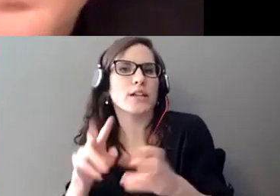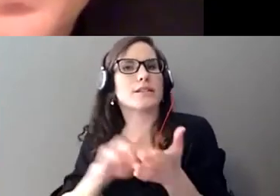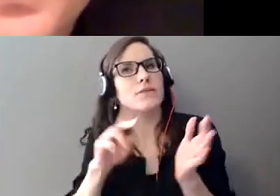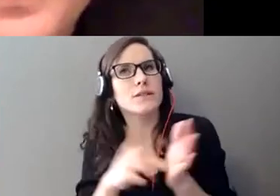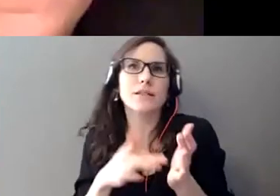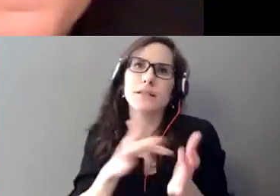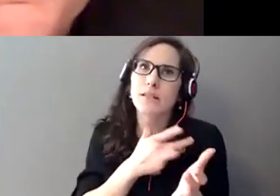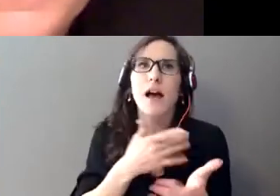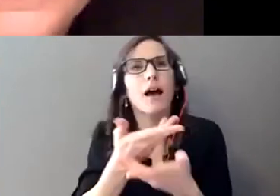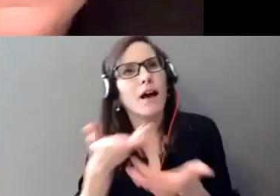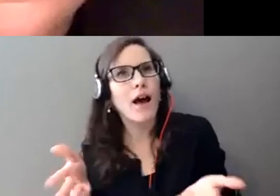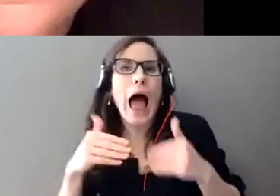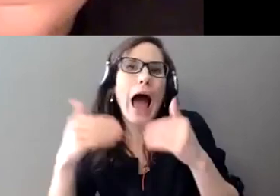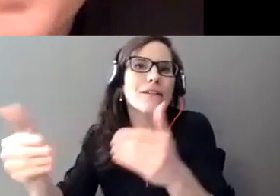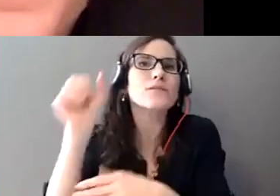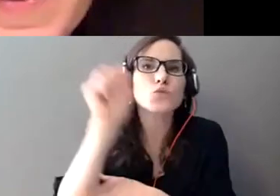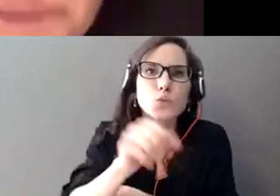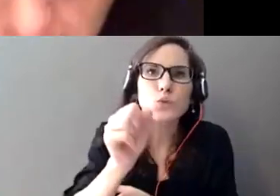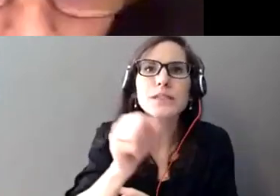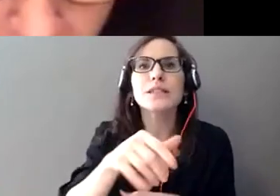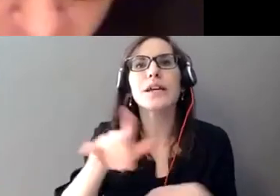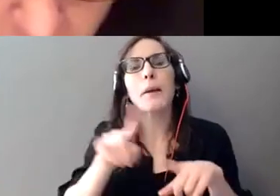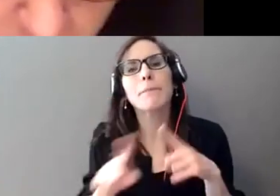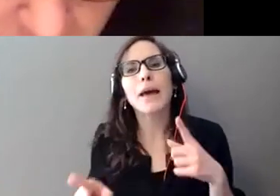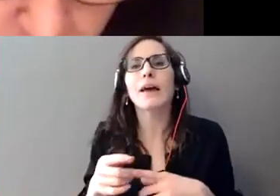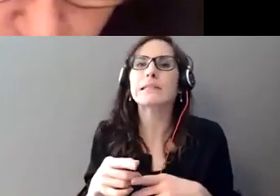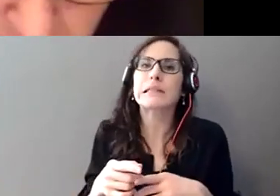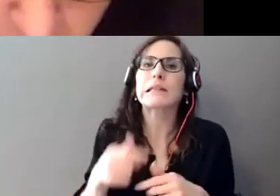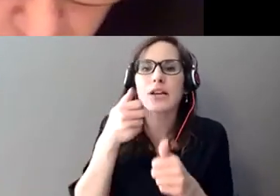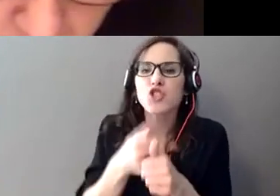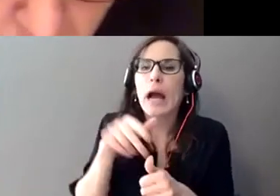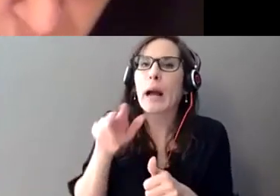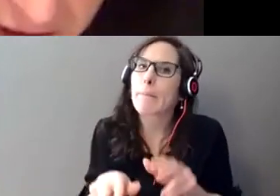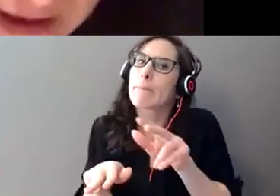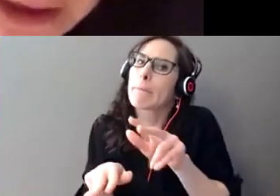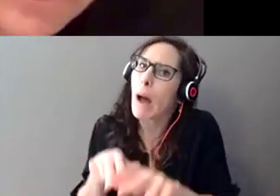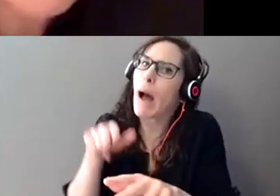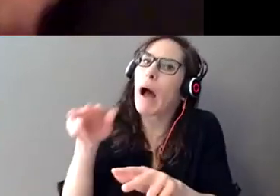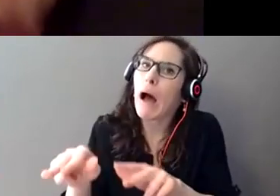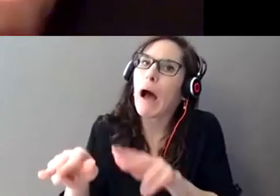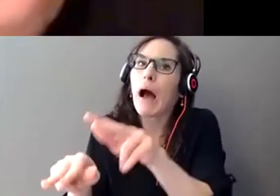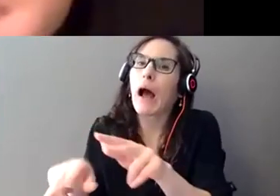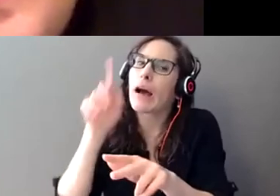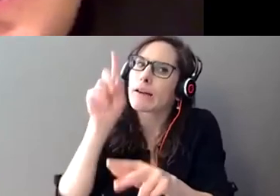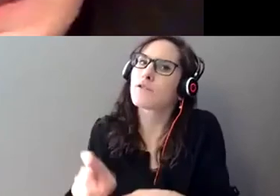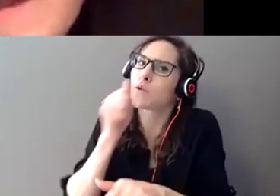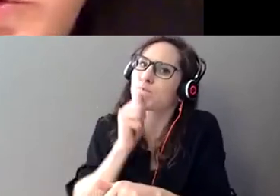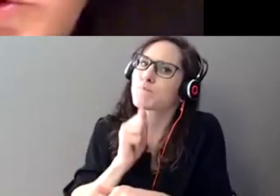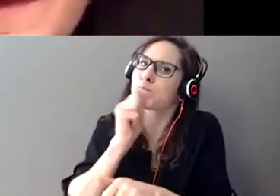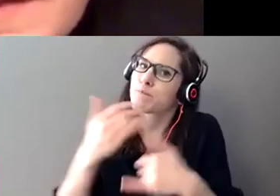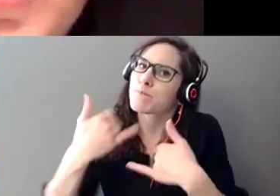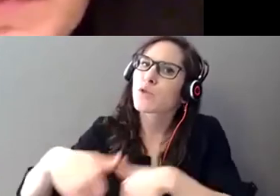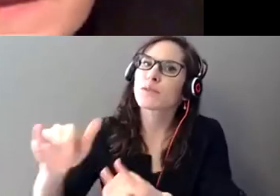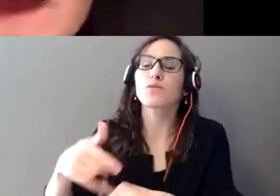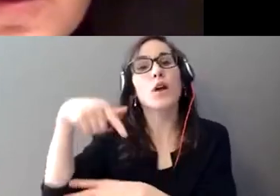les choses bougent mais c'est du pas à pas il faut tenir bon et voilà Lyon 2 on est à